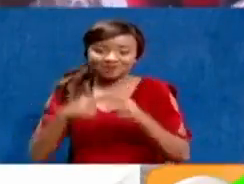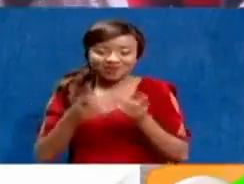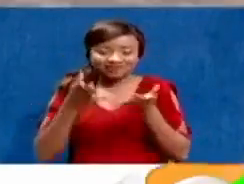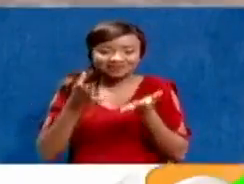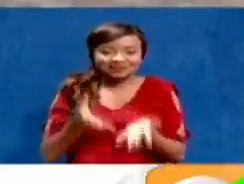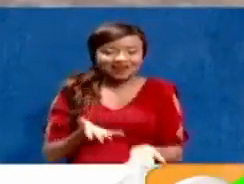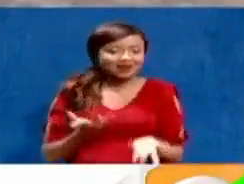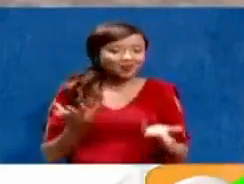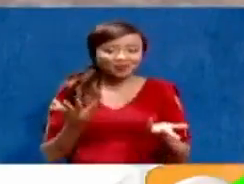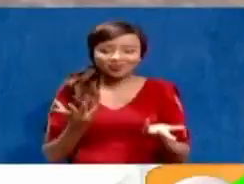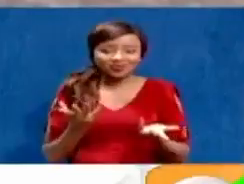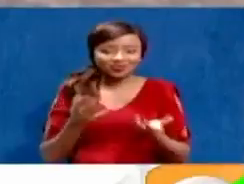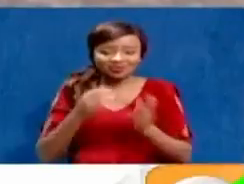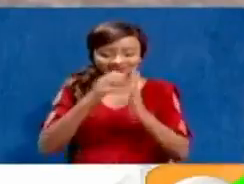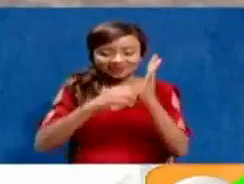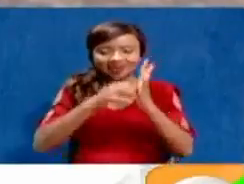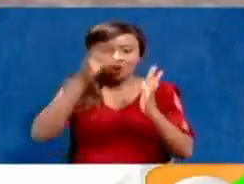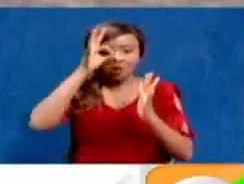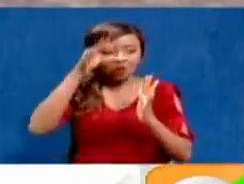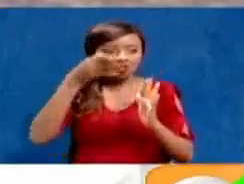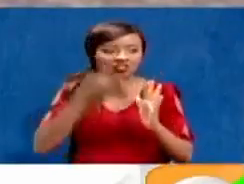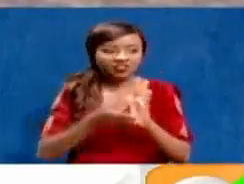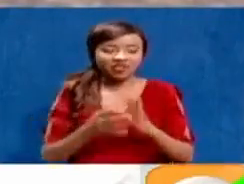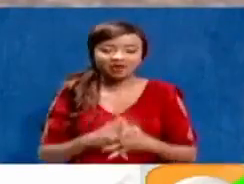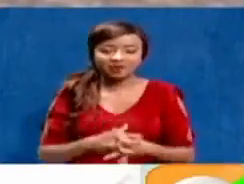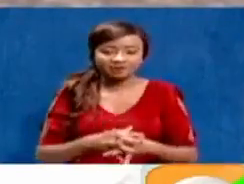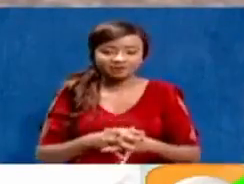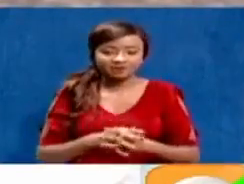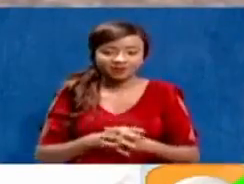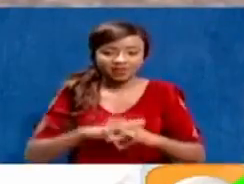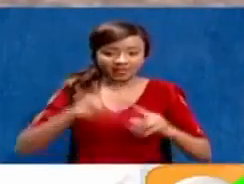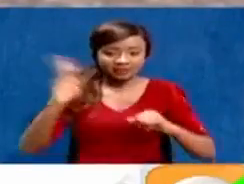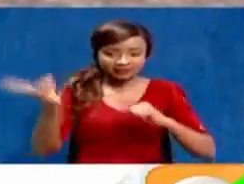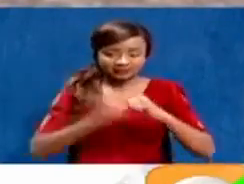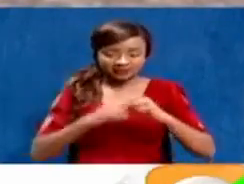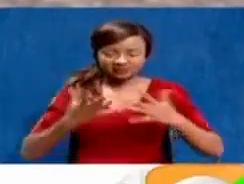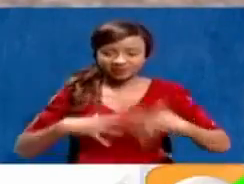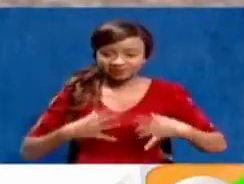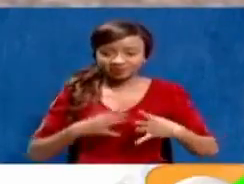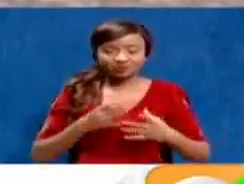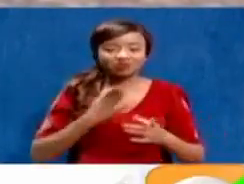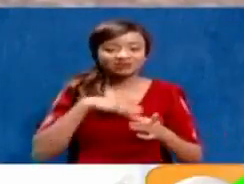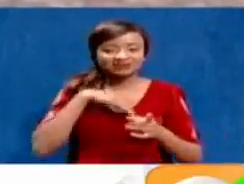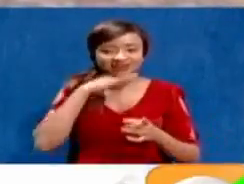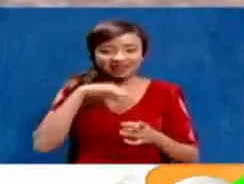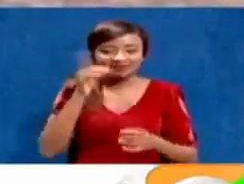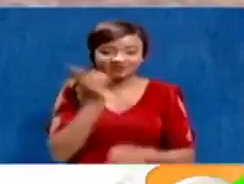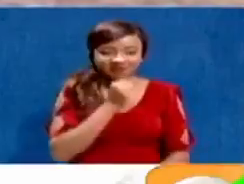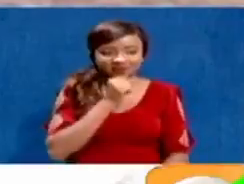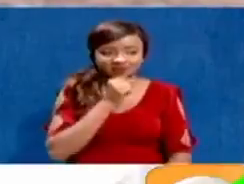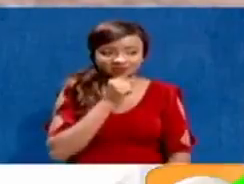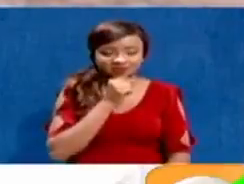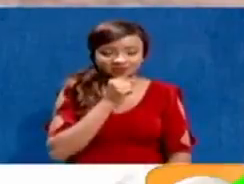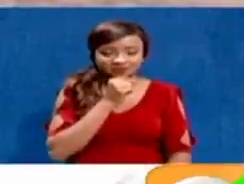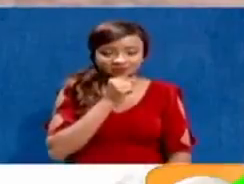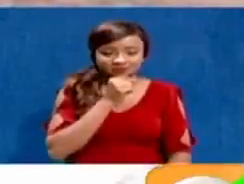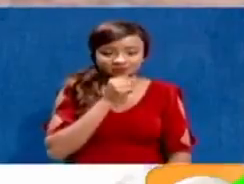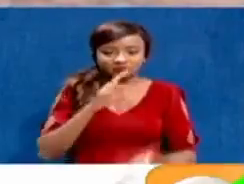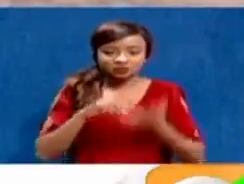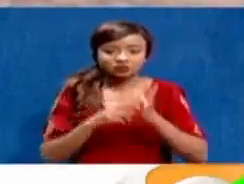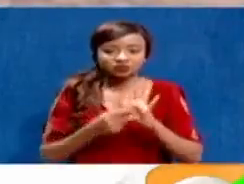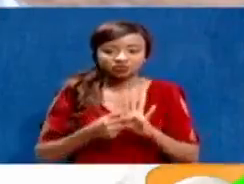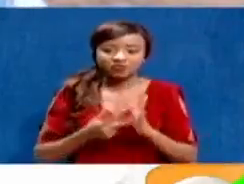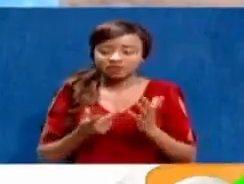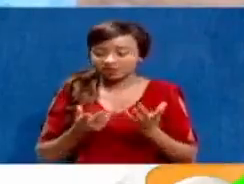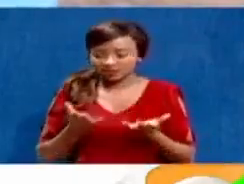la mauti. 7 people tumesika. Huyu hayuko kwa hiyo group. Hii ni